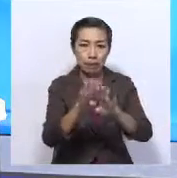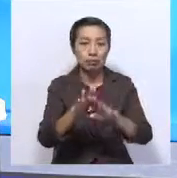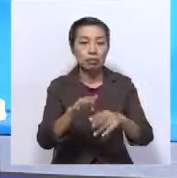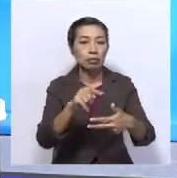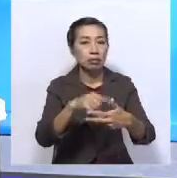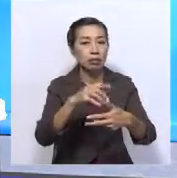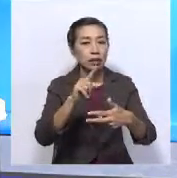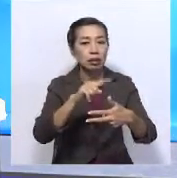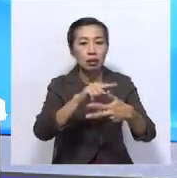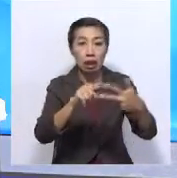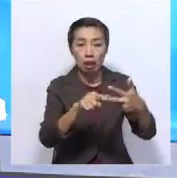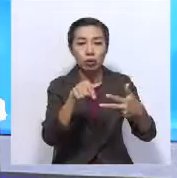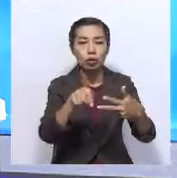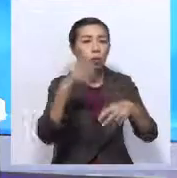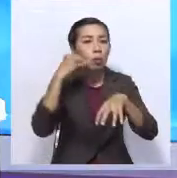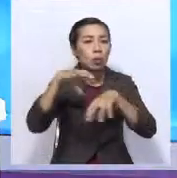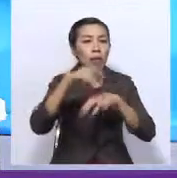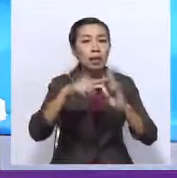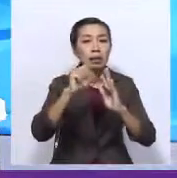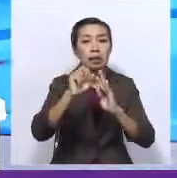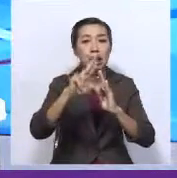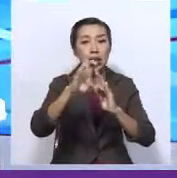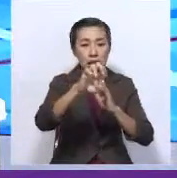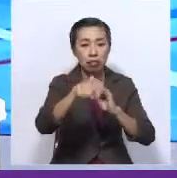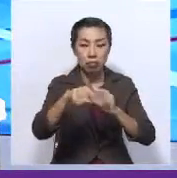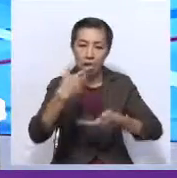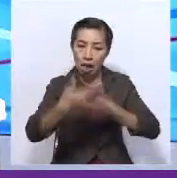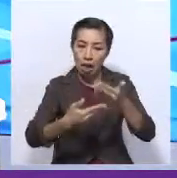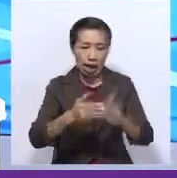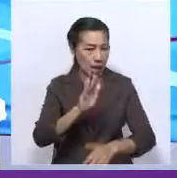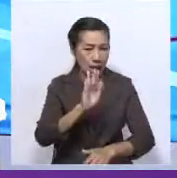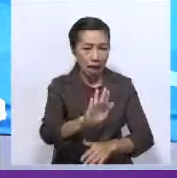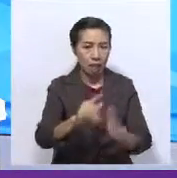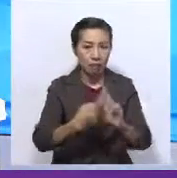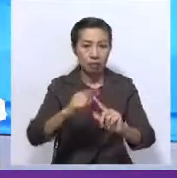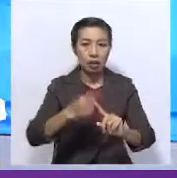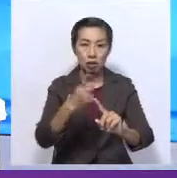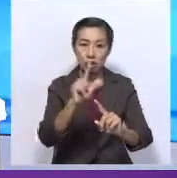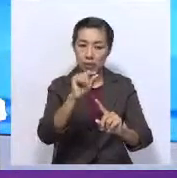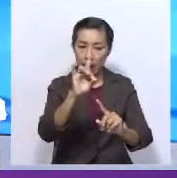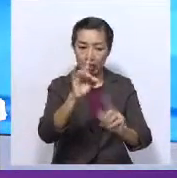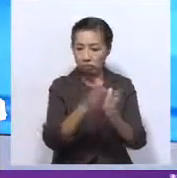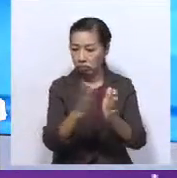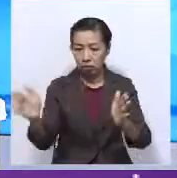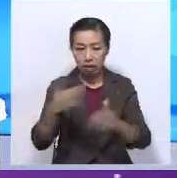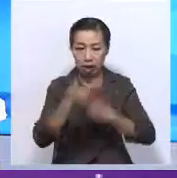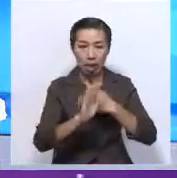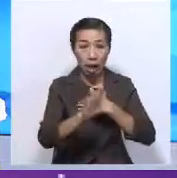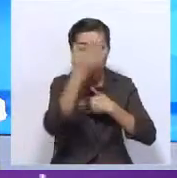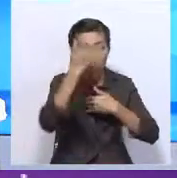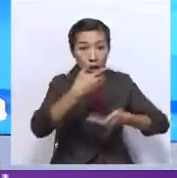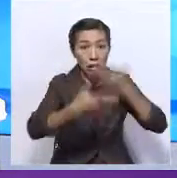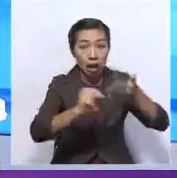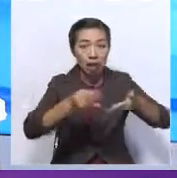านิชแล้วก็ตลาดร่มเหลืองในหมู่บ้านเสรีวิลล่าห้ามขายของตั้งแต่วันที่28กุมภาพันธ์นี้นะคะเนื่องจากว่าไม่มีใ